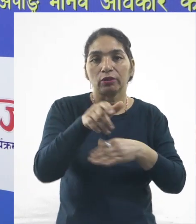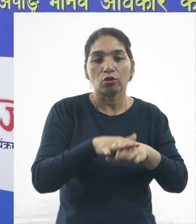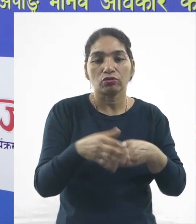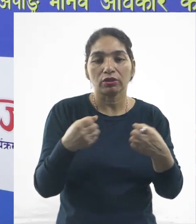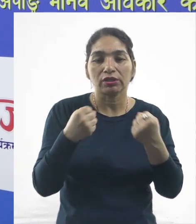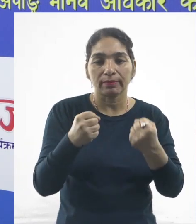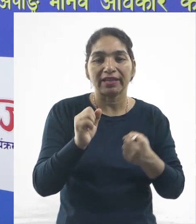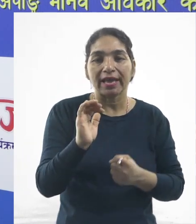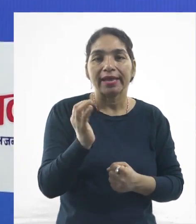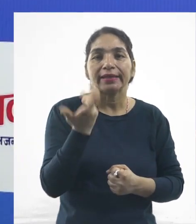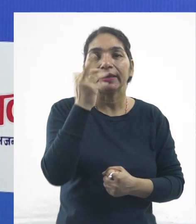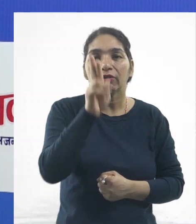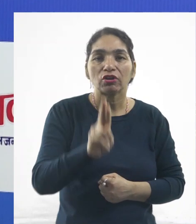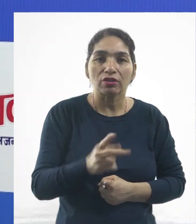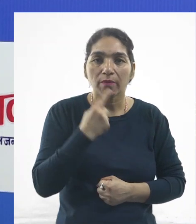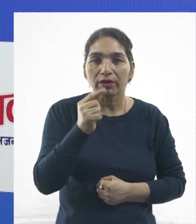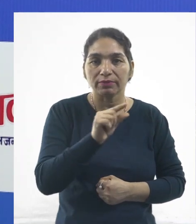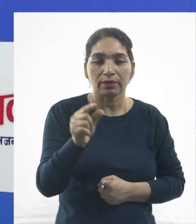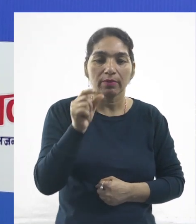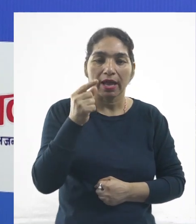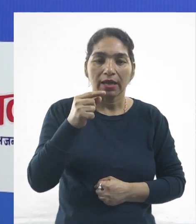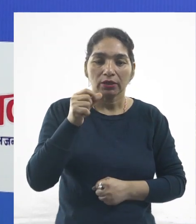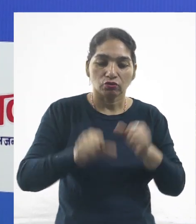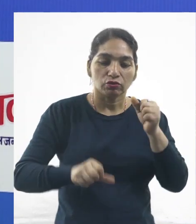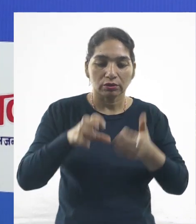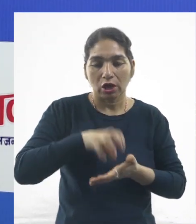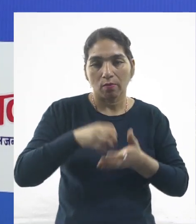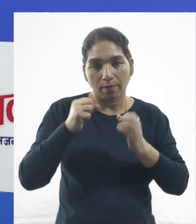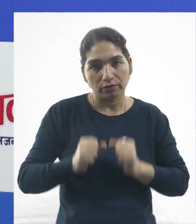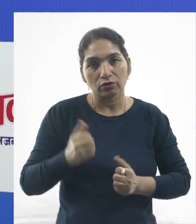के रहेछ त भन्ने कुरा चाहिँ आज म जुन ठाउँमा बस्दैछु